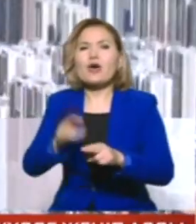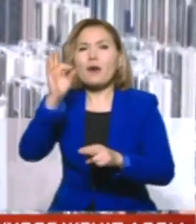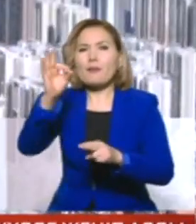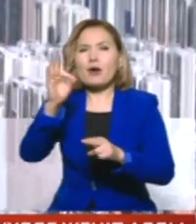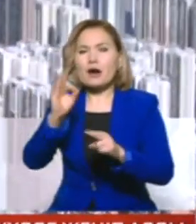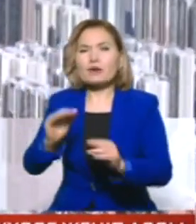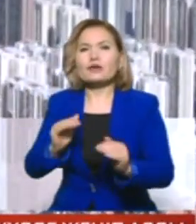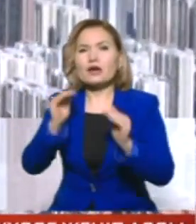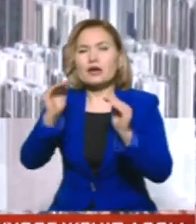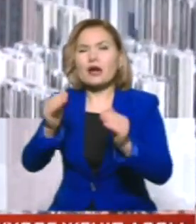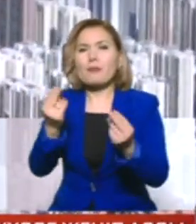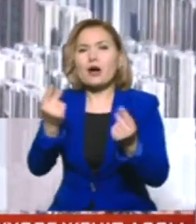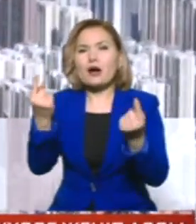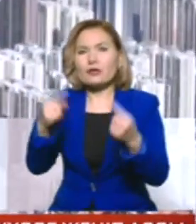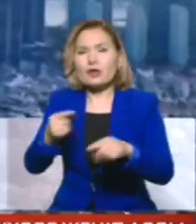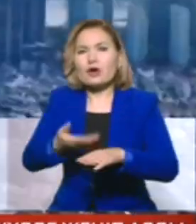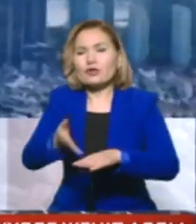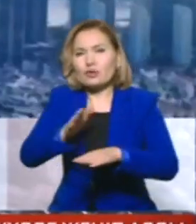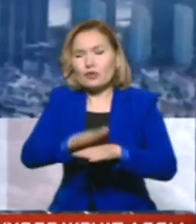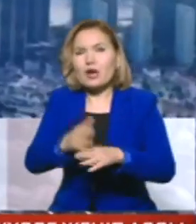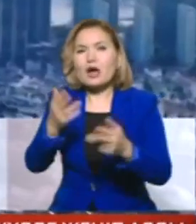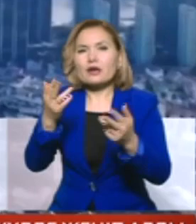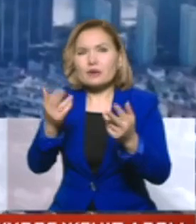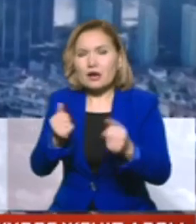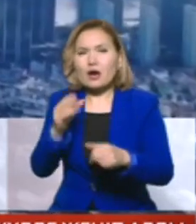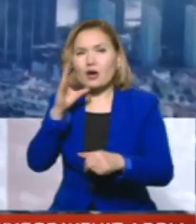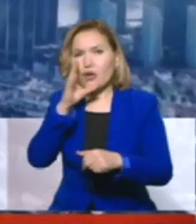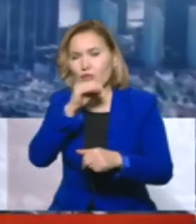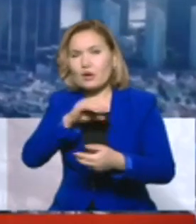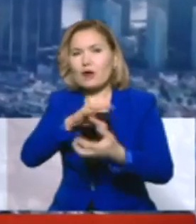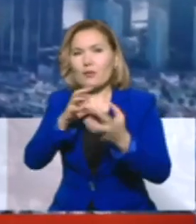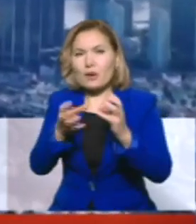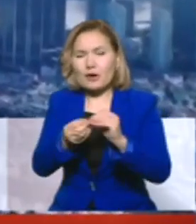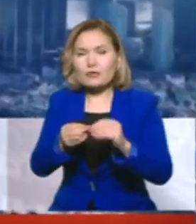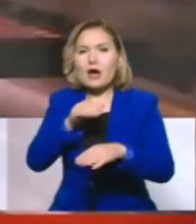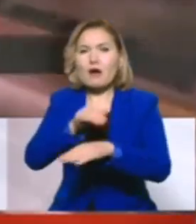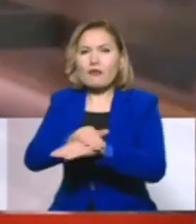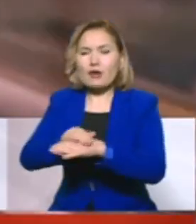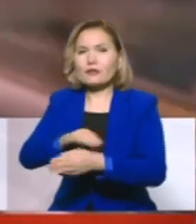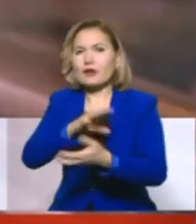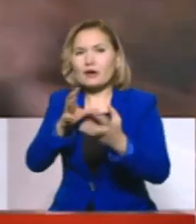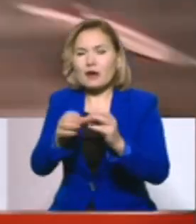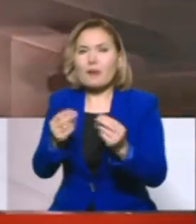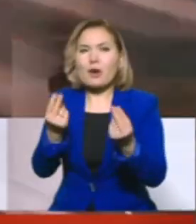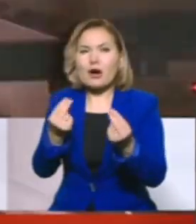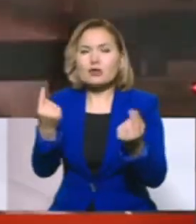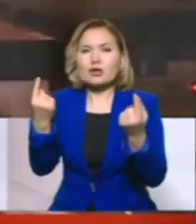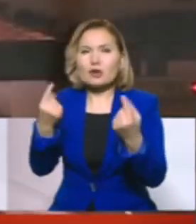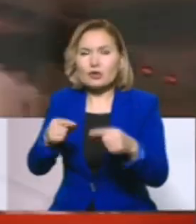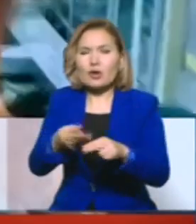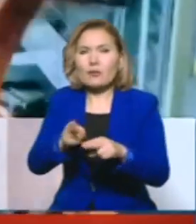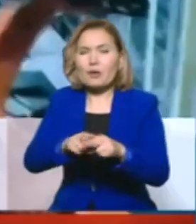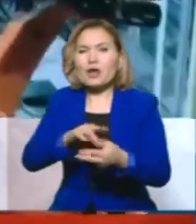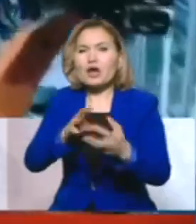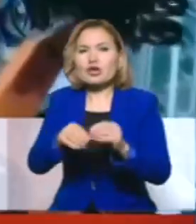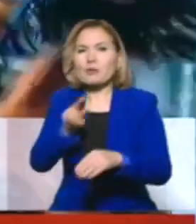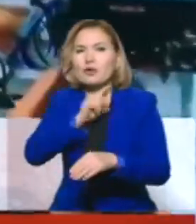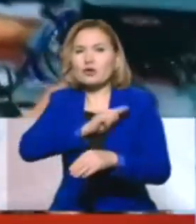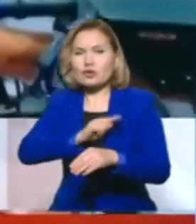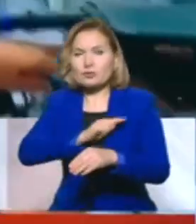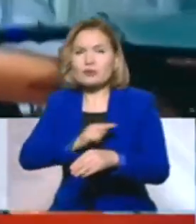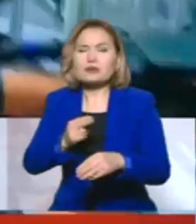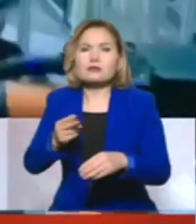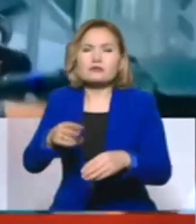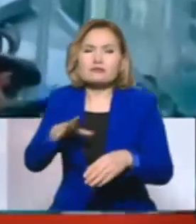үстеменің және инфляцияның ауыртпалығын оңай еңсерді. Әдетте мұндай факторлардың соңы қаржылық құлдырау мен жаппай жұмыссыздыққа